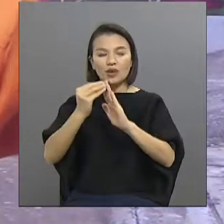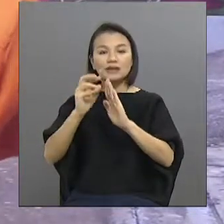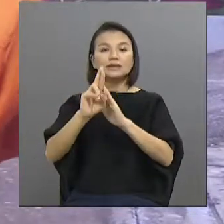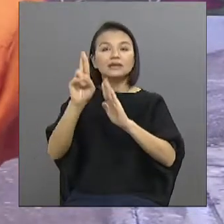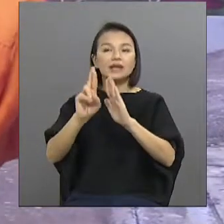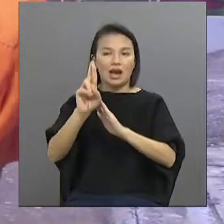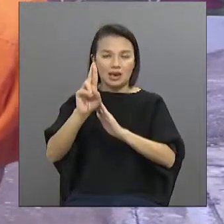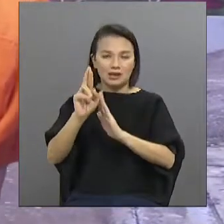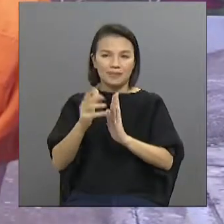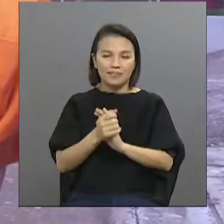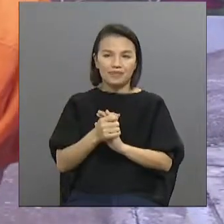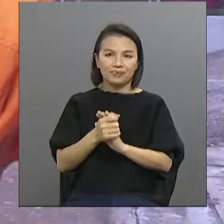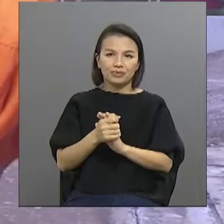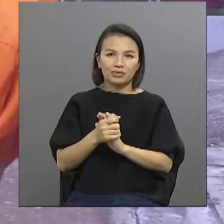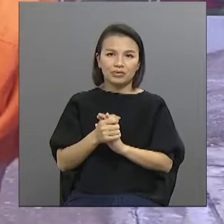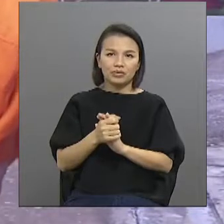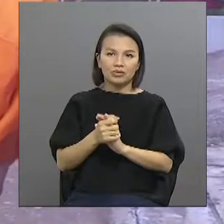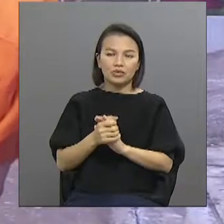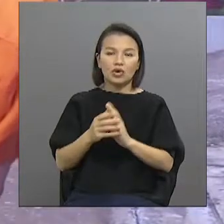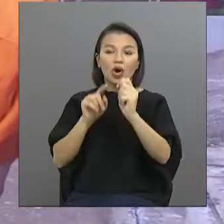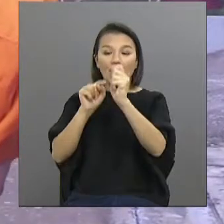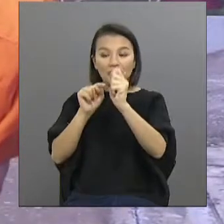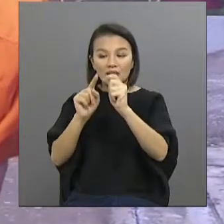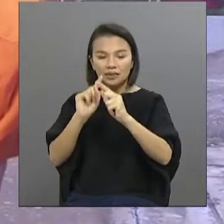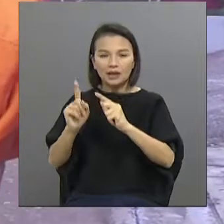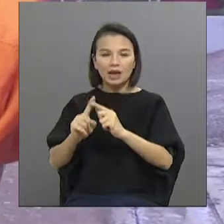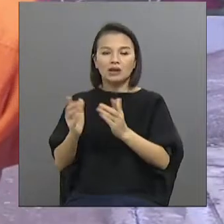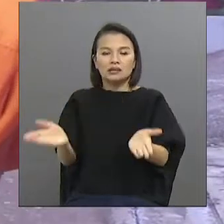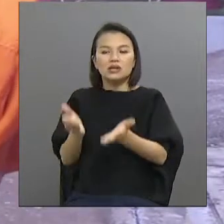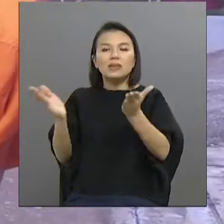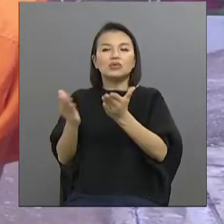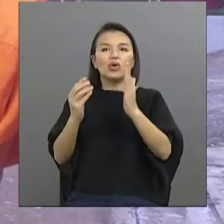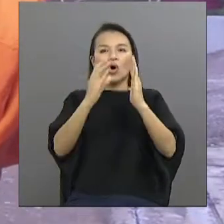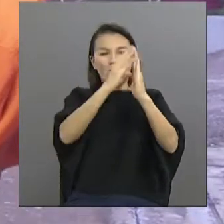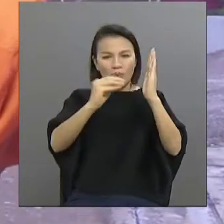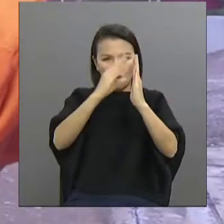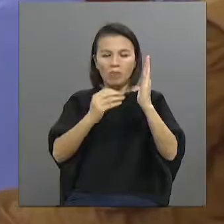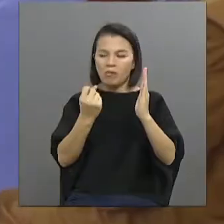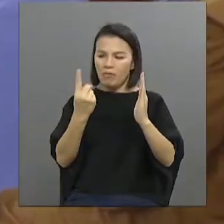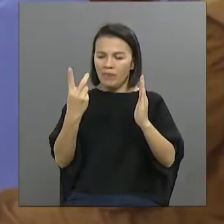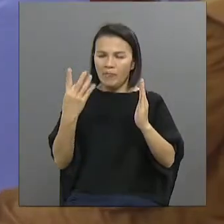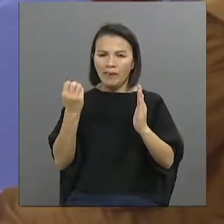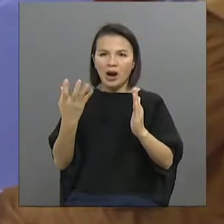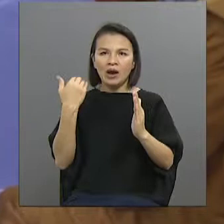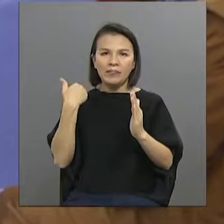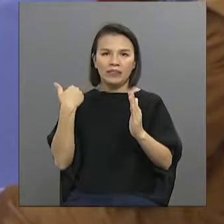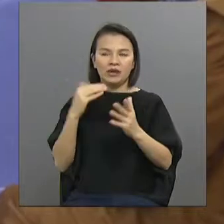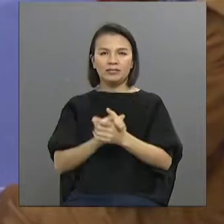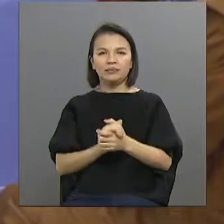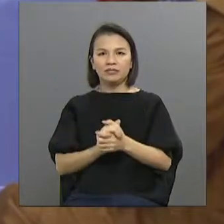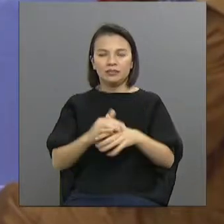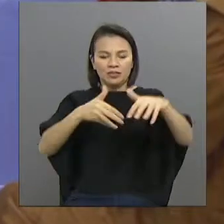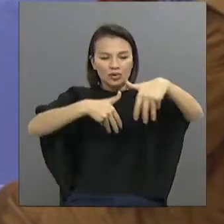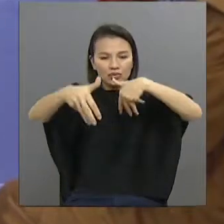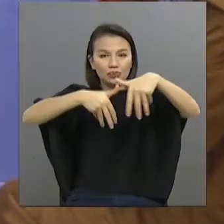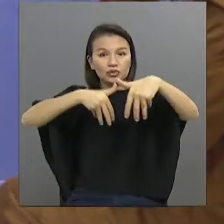าให้ไปแต่ละอำเภอก็ไปอบรมมาหลายรูปแล้ว และให้ประชาชนชาวบ้